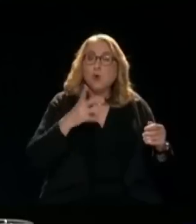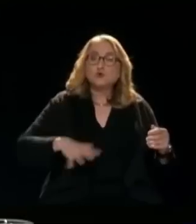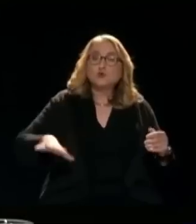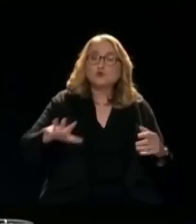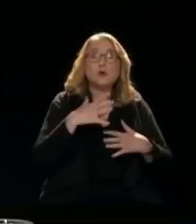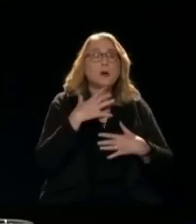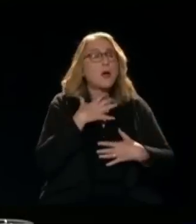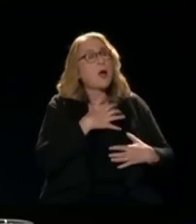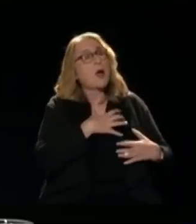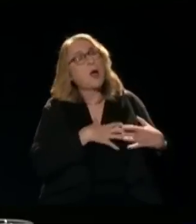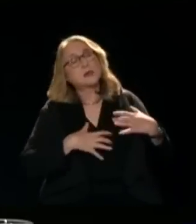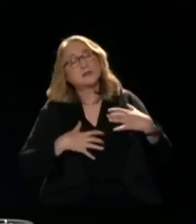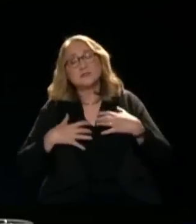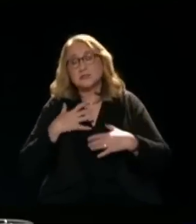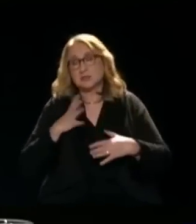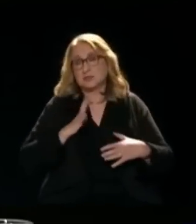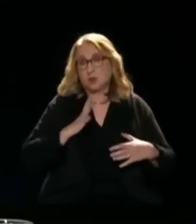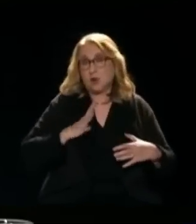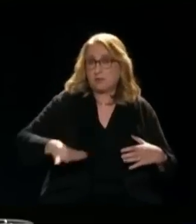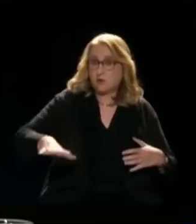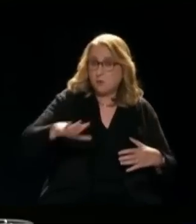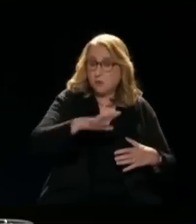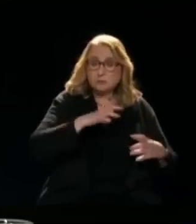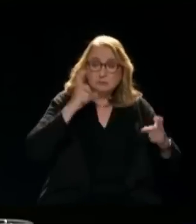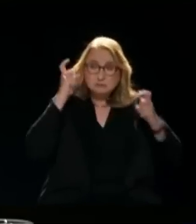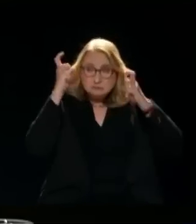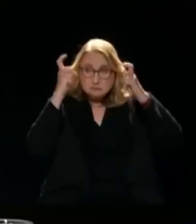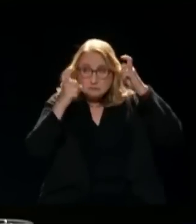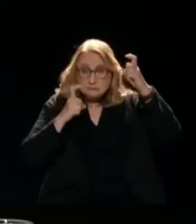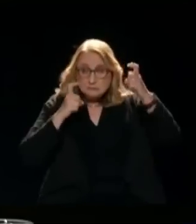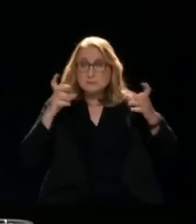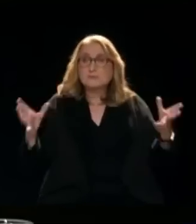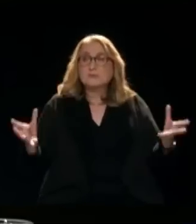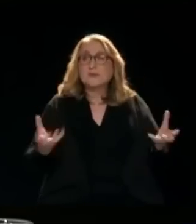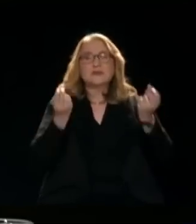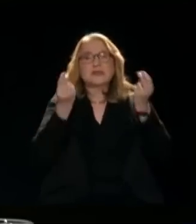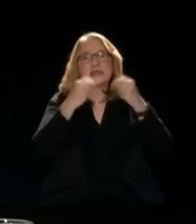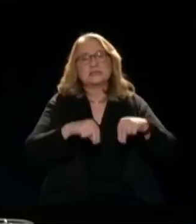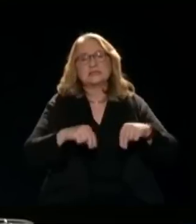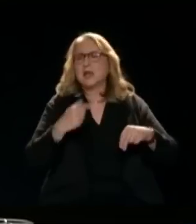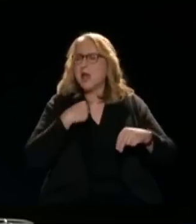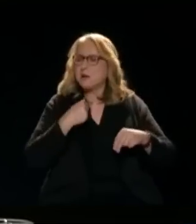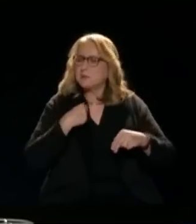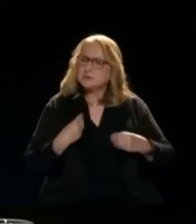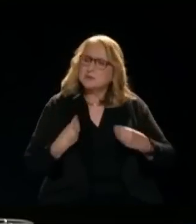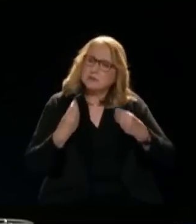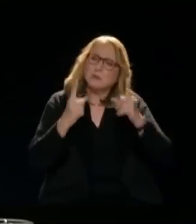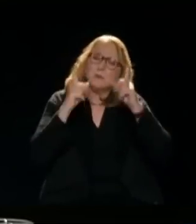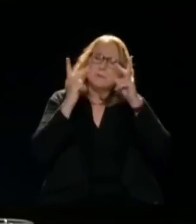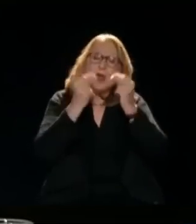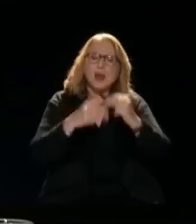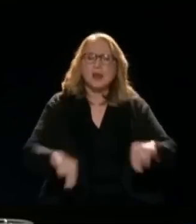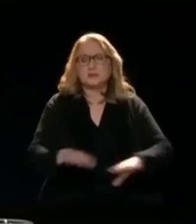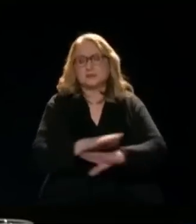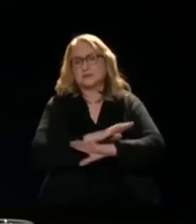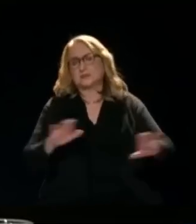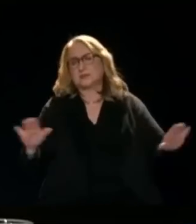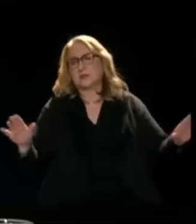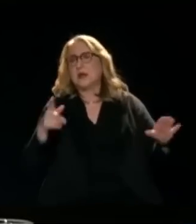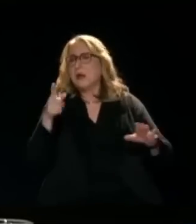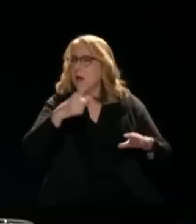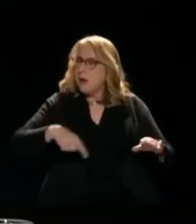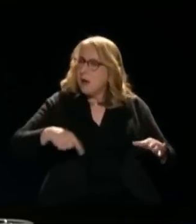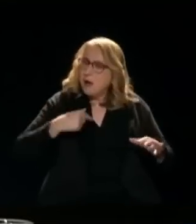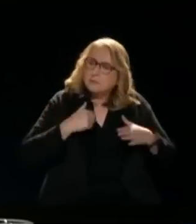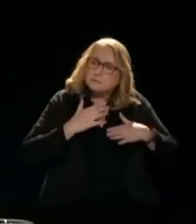ανησυχεί, προβληματίζεται, προσπαθεί να βρει τη διεξόδο. Εμείς προσφέρουμε μια συγκεκριμένη διέξοδο και προσπαθούμε, αν θέλετε,